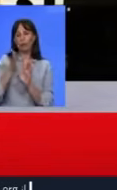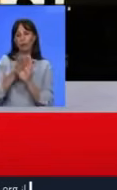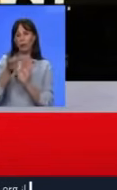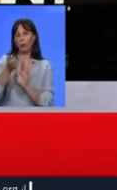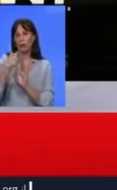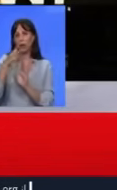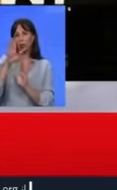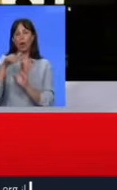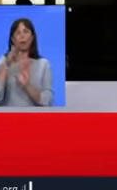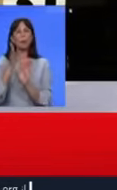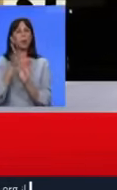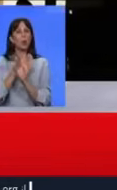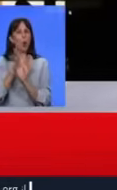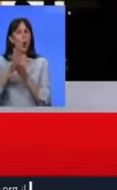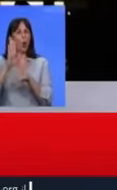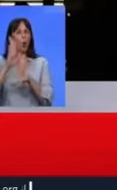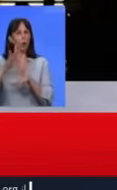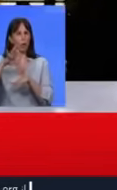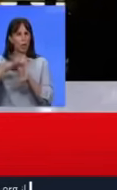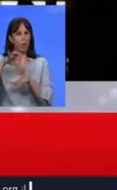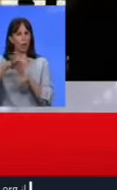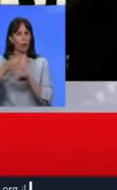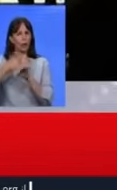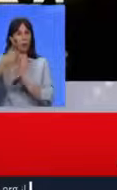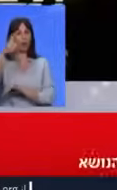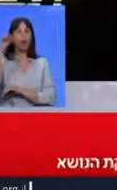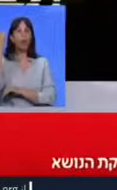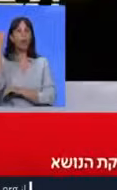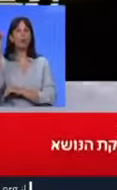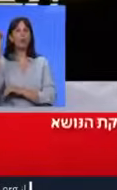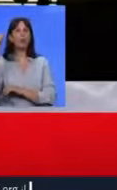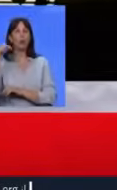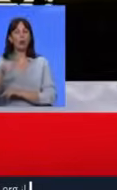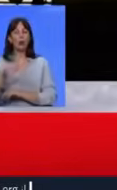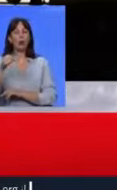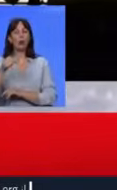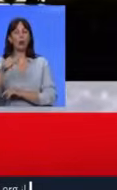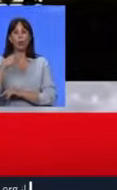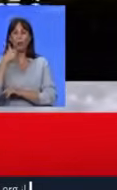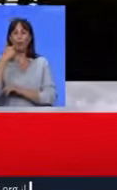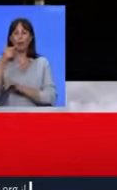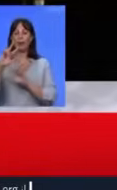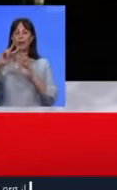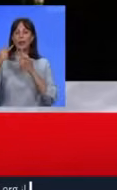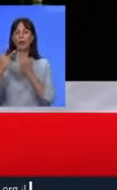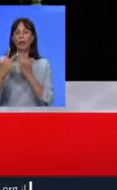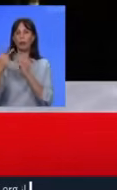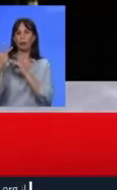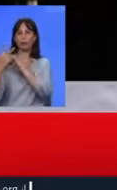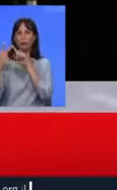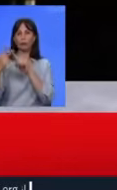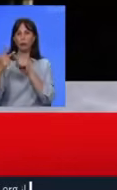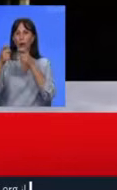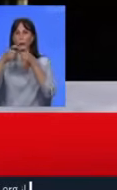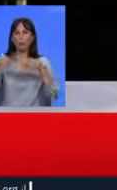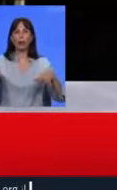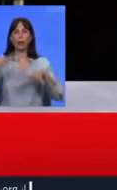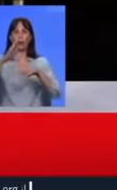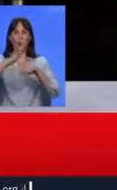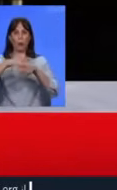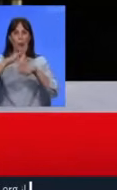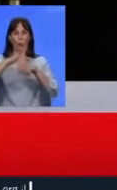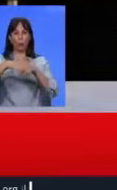פסיכולוג קליני בכיר ועוד פסיכולוג ועובד סוציאלי. כלומר, אנחנו מדברים על צוות, פאנל של מומחים